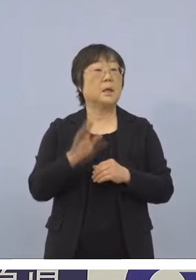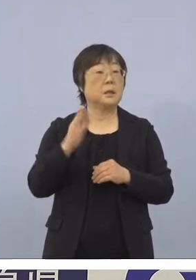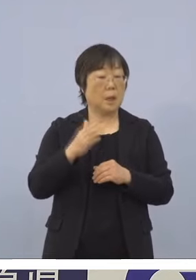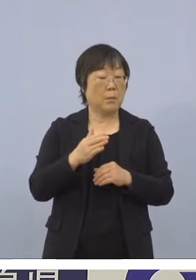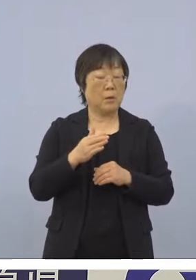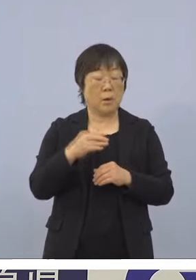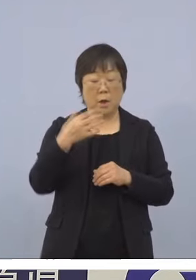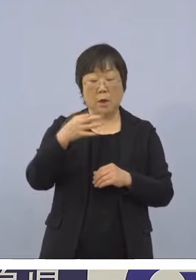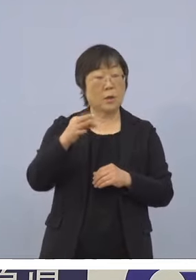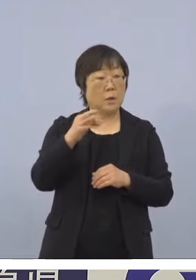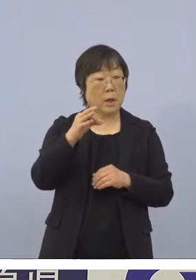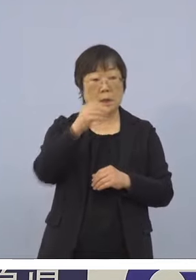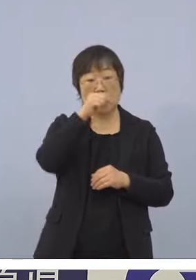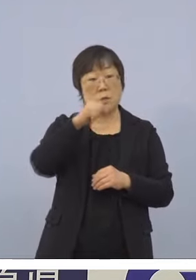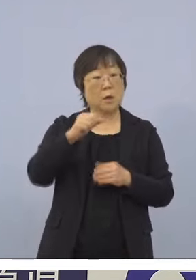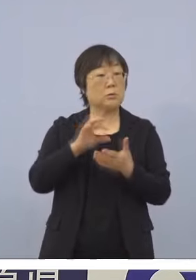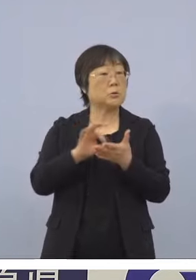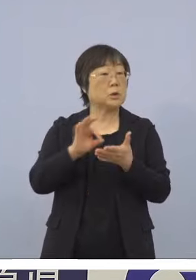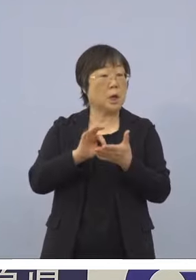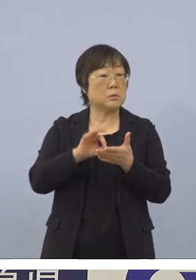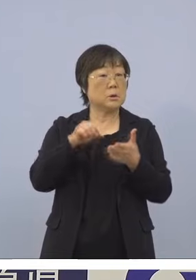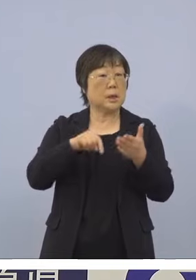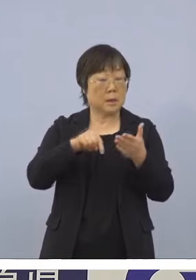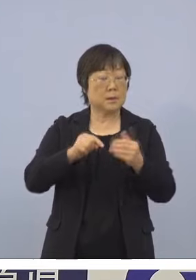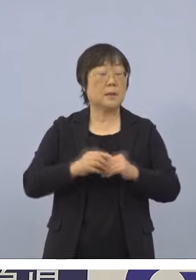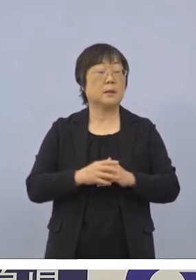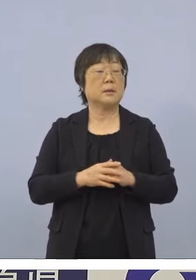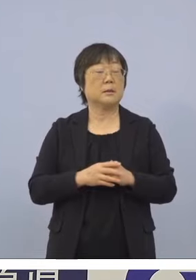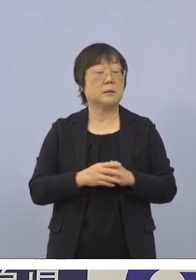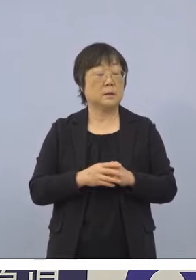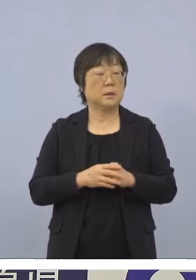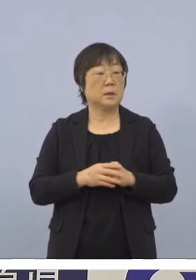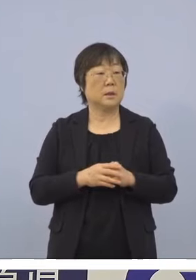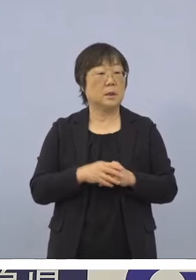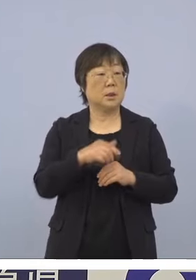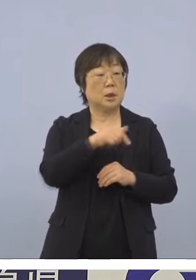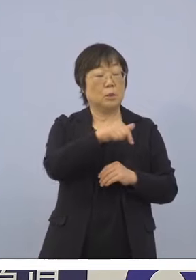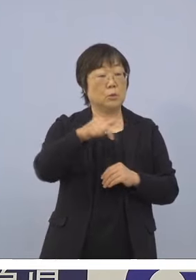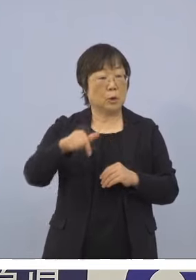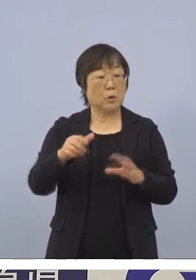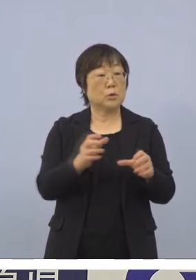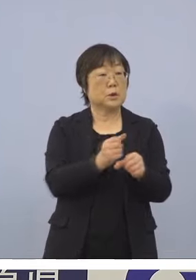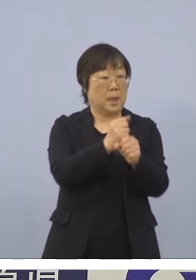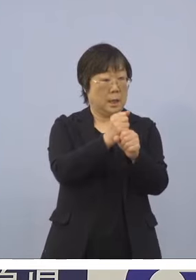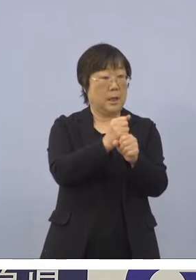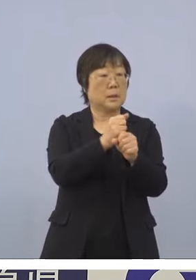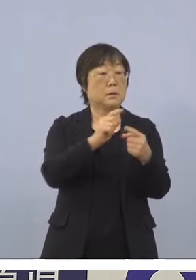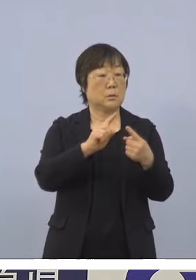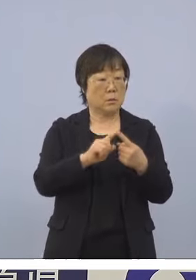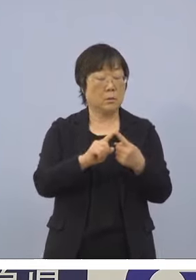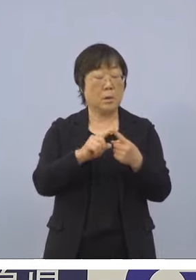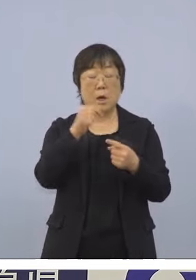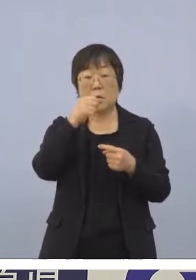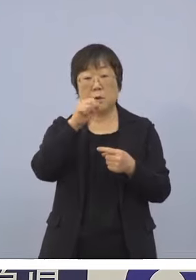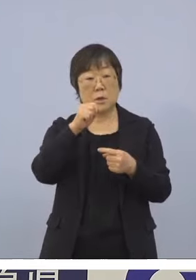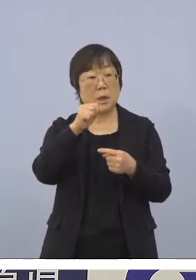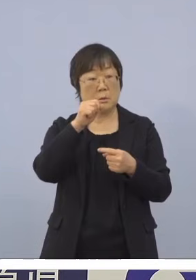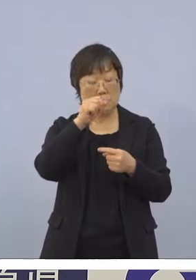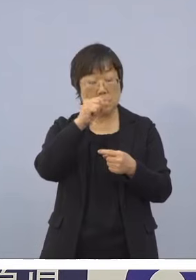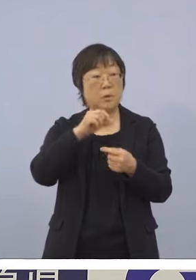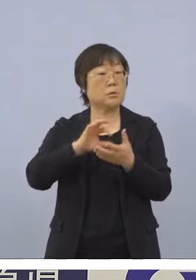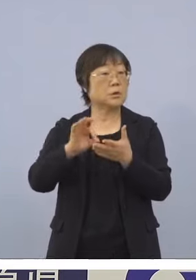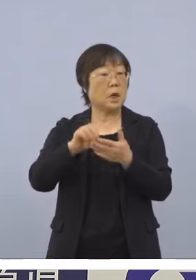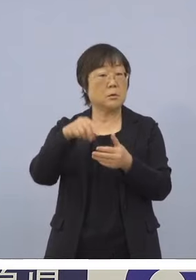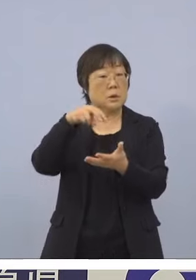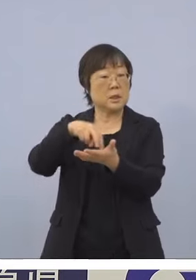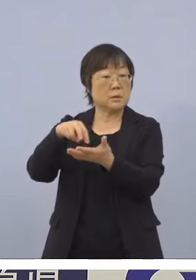この予算を使う上でいわゆる部局再編とその予算を使う立場